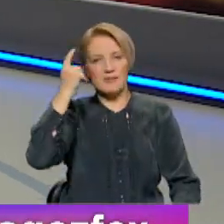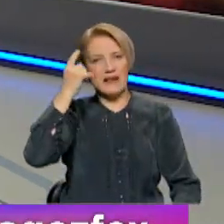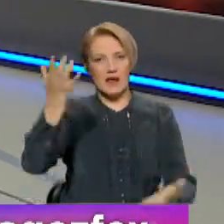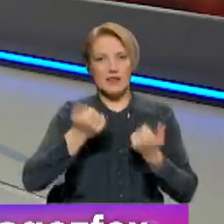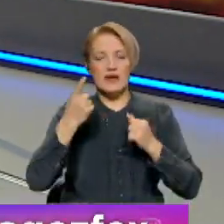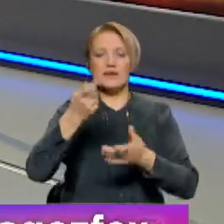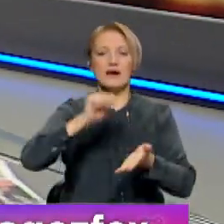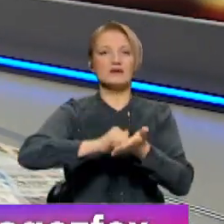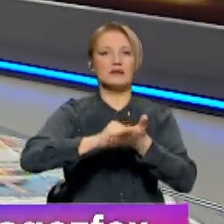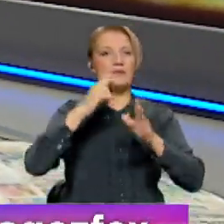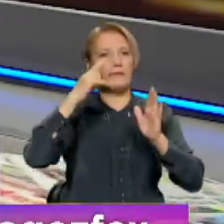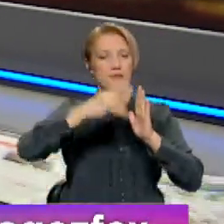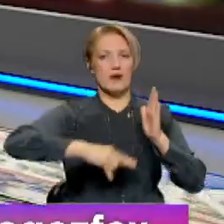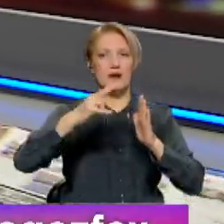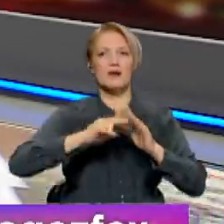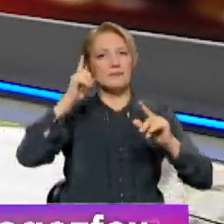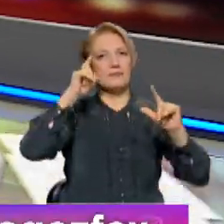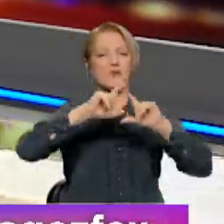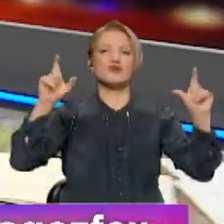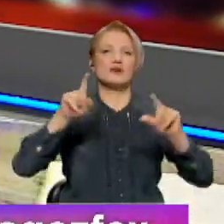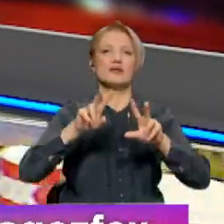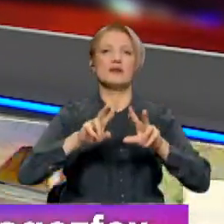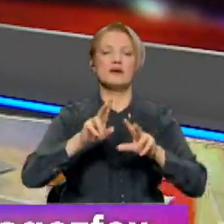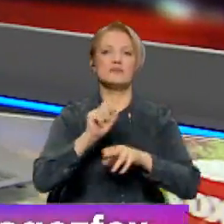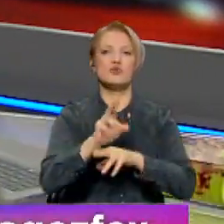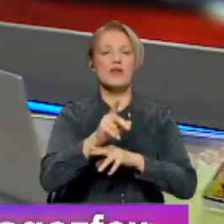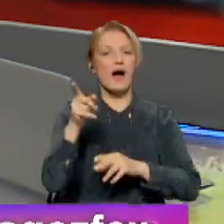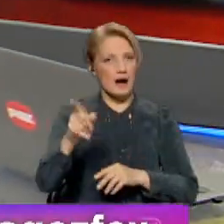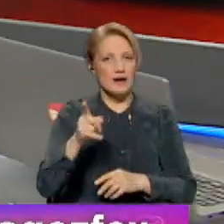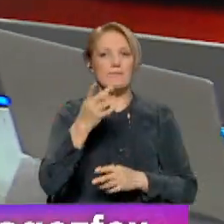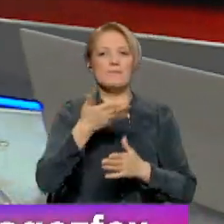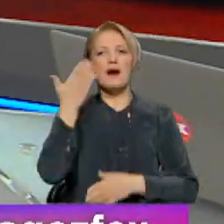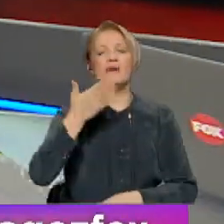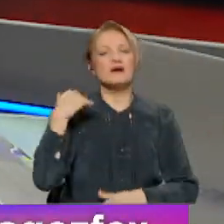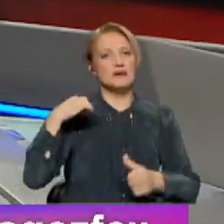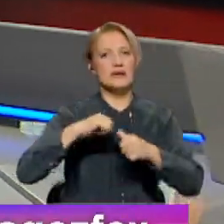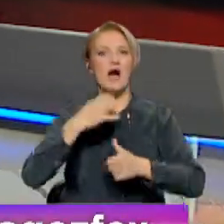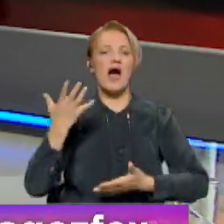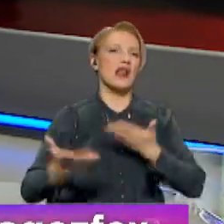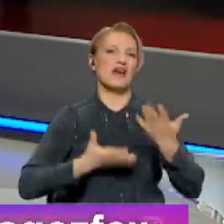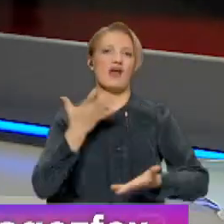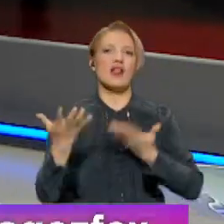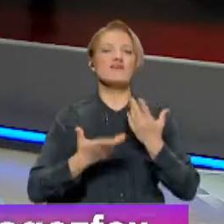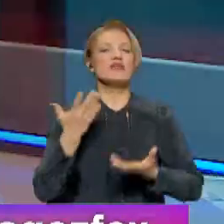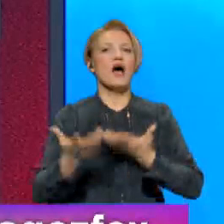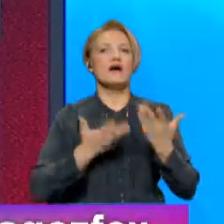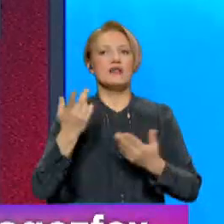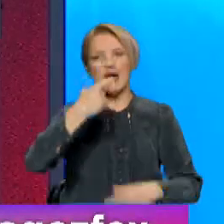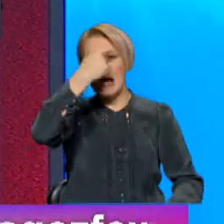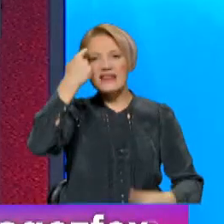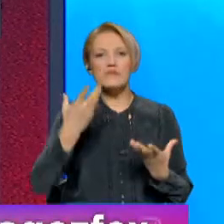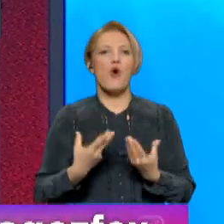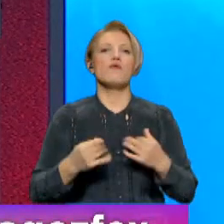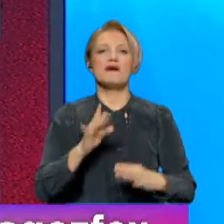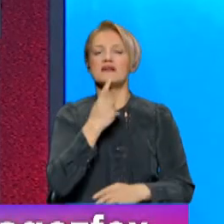Bir yerel gazetelerden de bakalım. Manşet gazetesi Muğla Marmaris. Marmaris yine alev alev, yangınlar kaderimiz